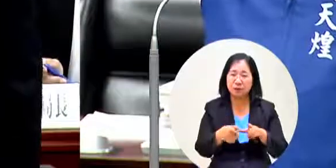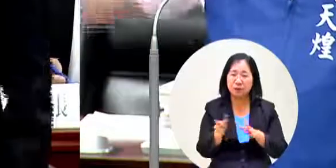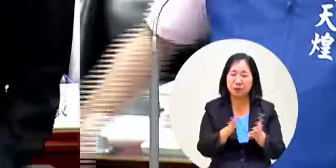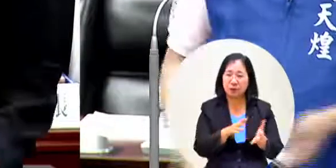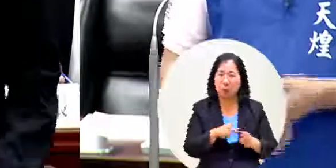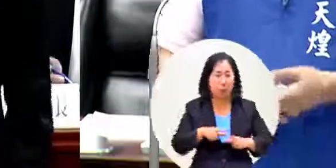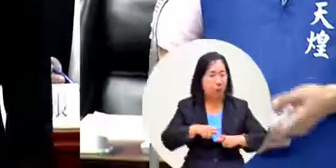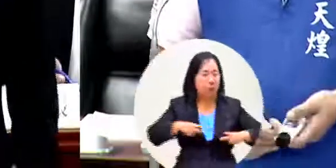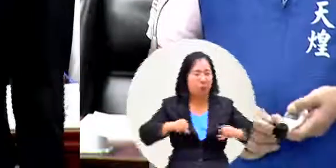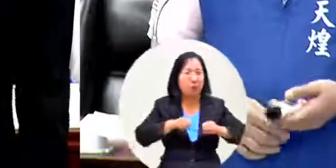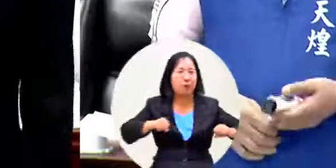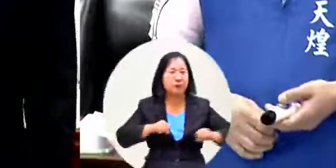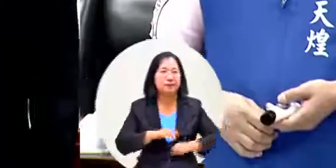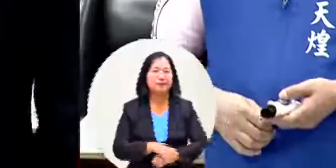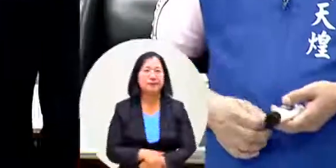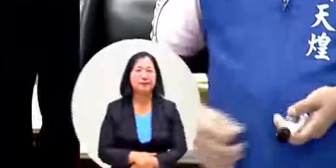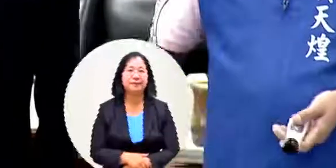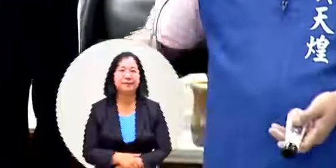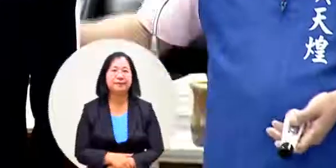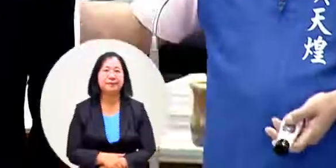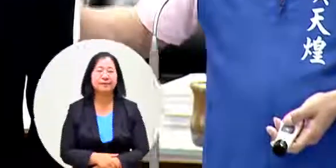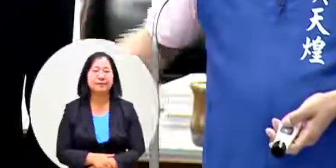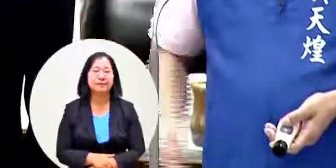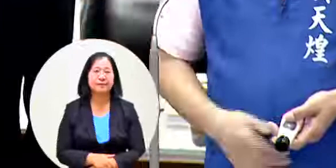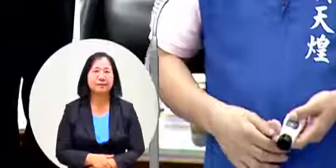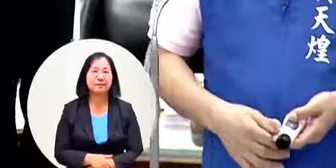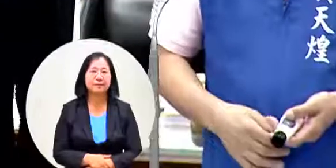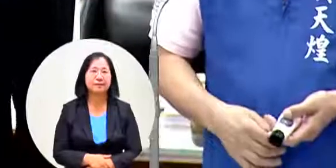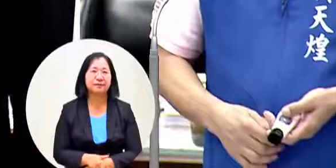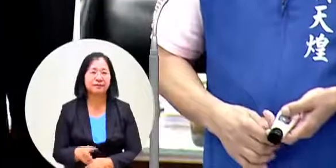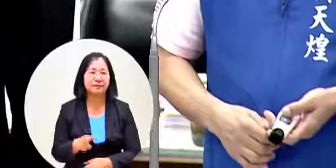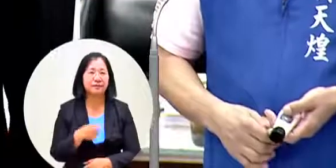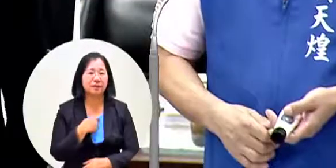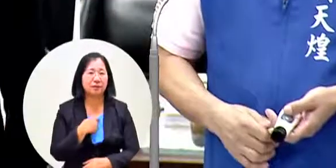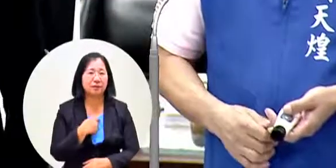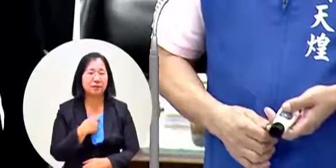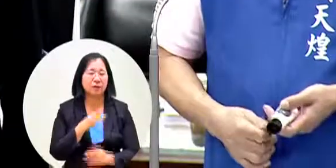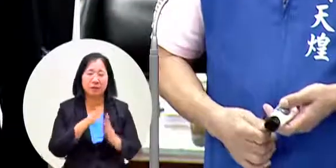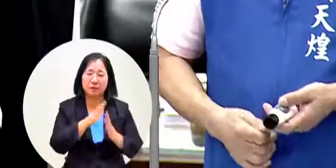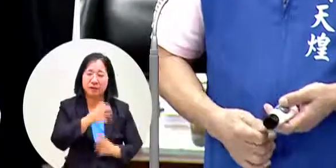长，等我一下。 好，谢谢议长，谢谢黄议员哦。我想这个